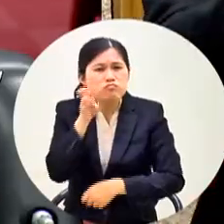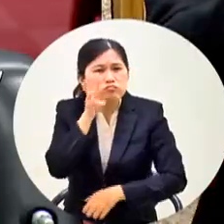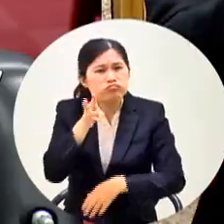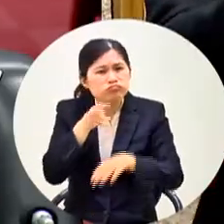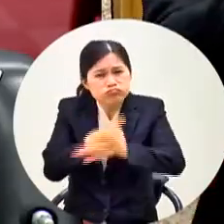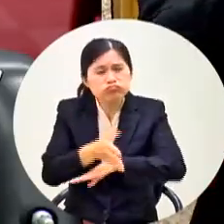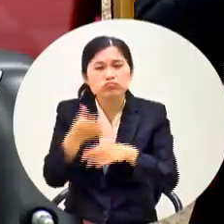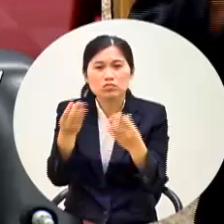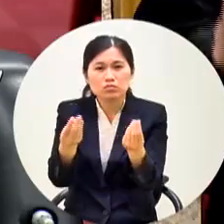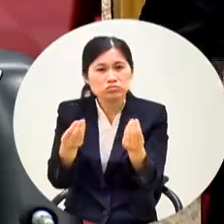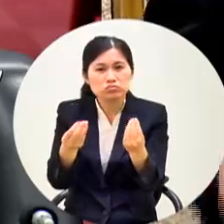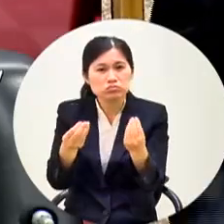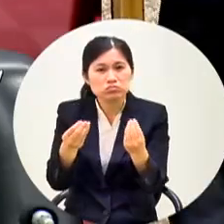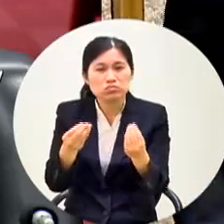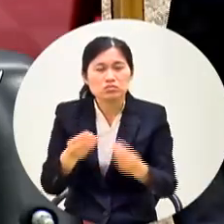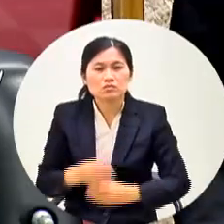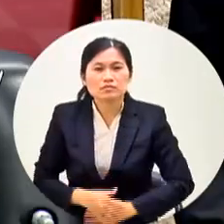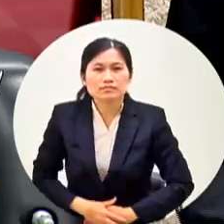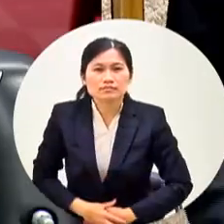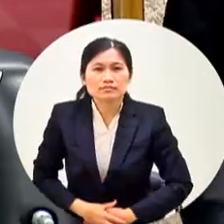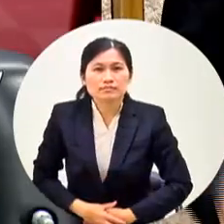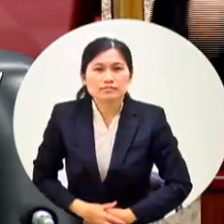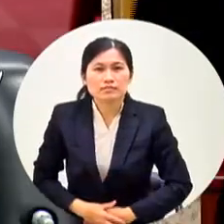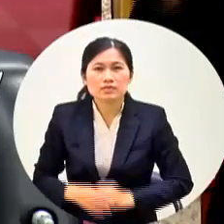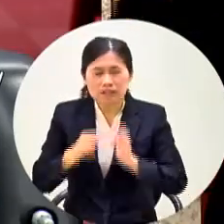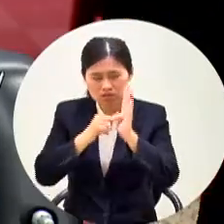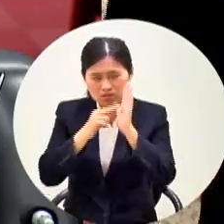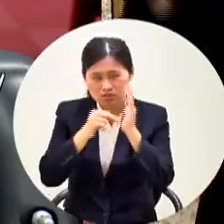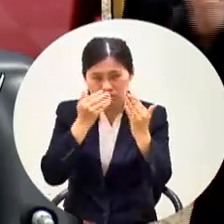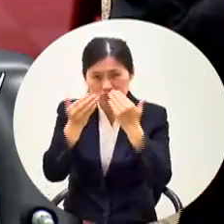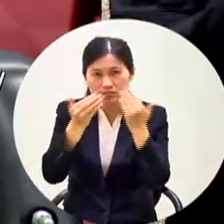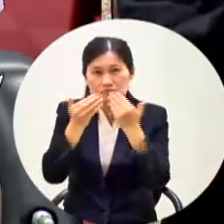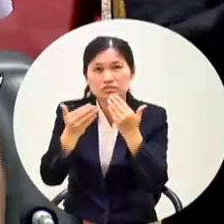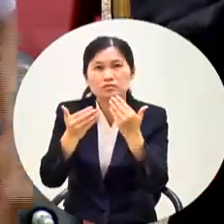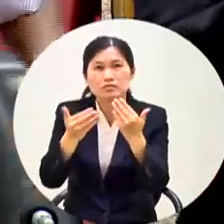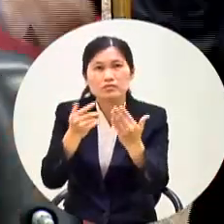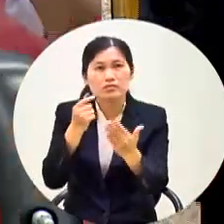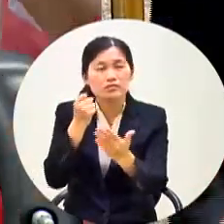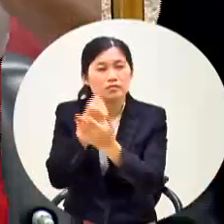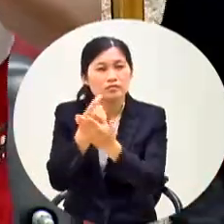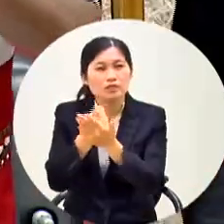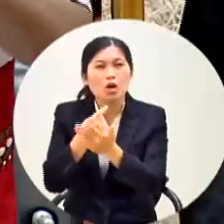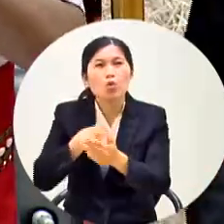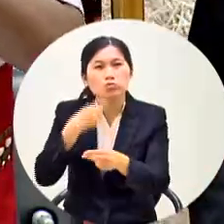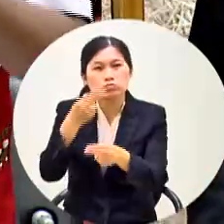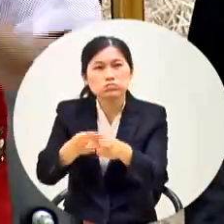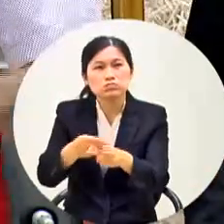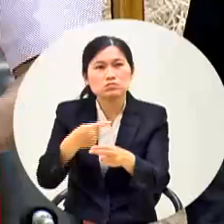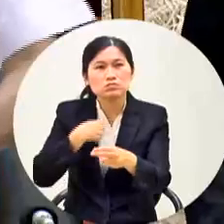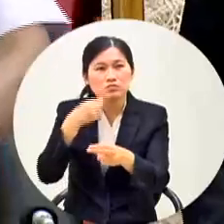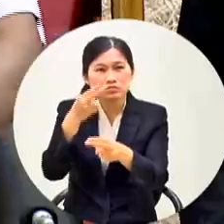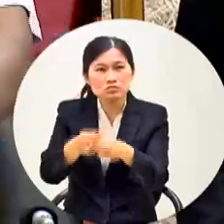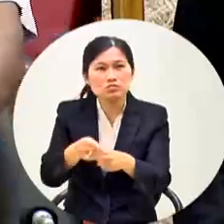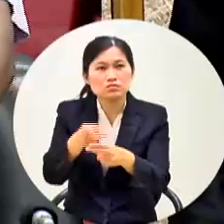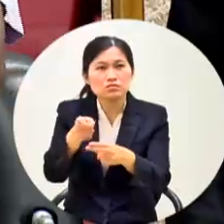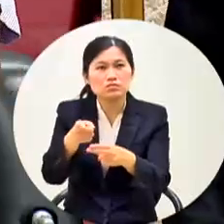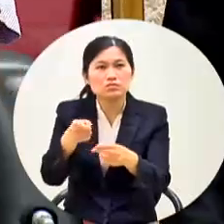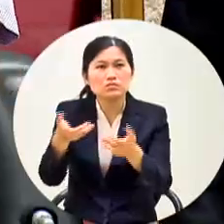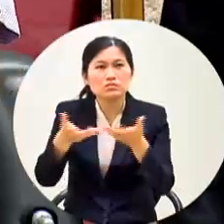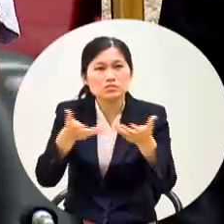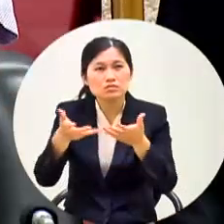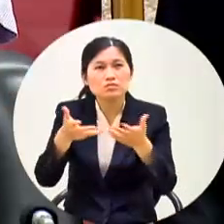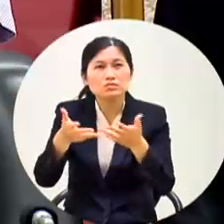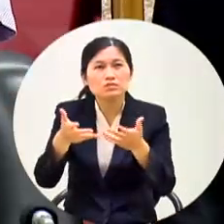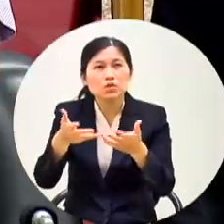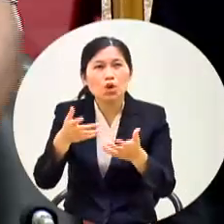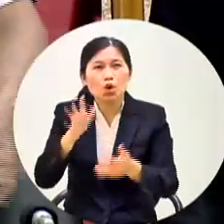点跟赖也做一个澄清，这个我们的。这每一个月 好，我相信你，我相信你，因为这个案子里面呢，